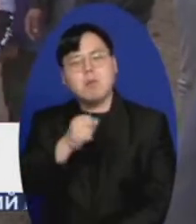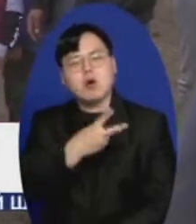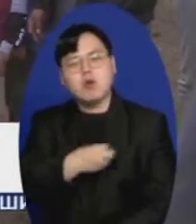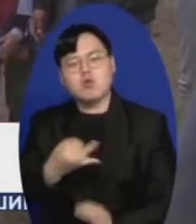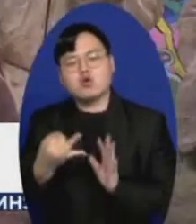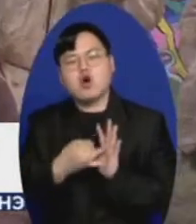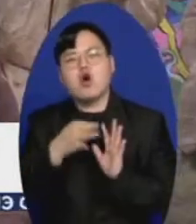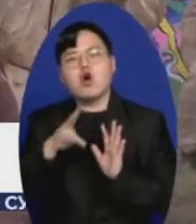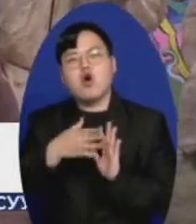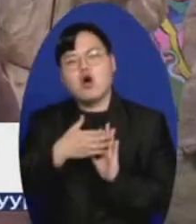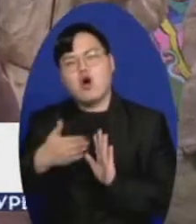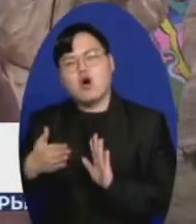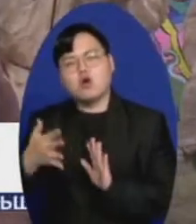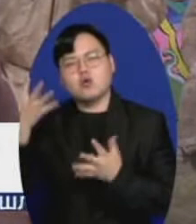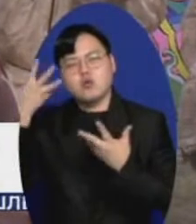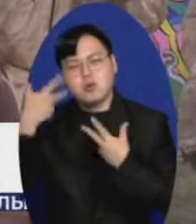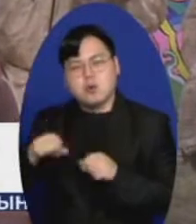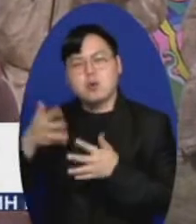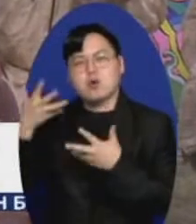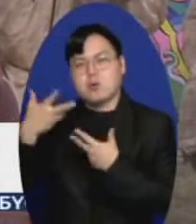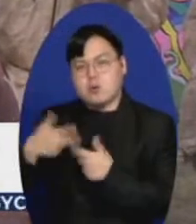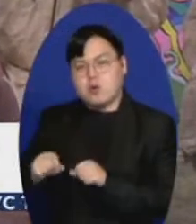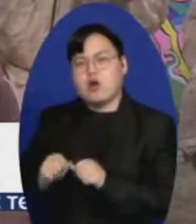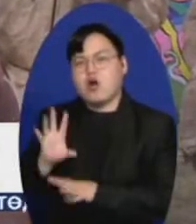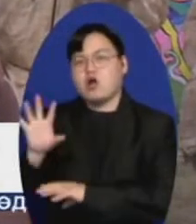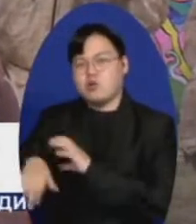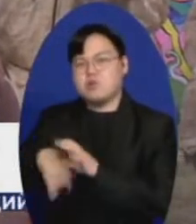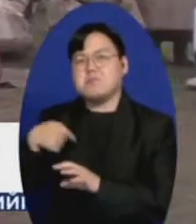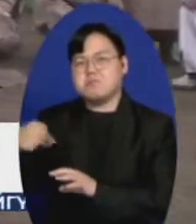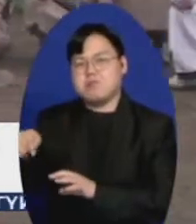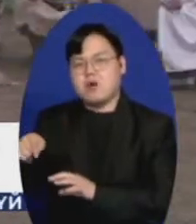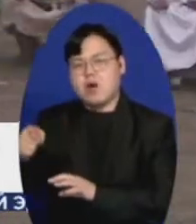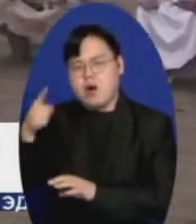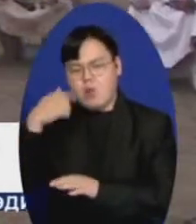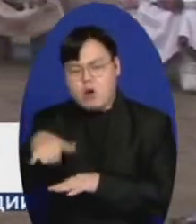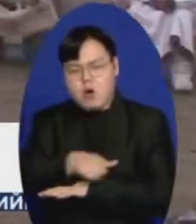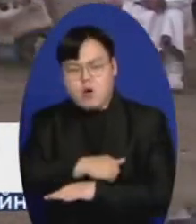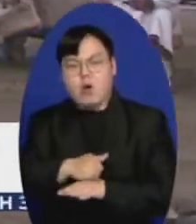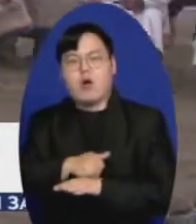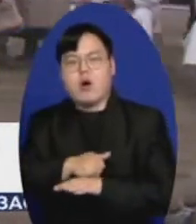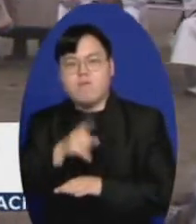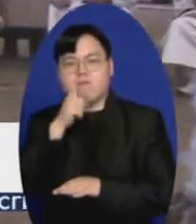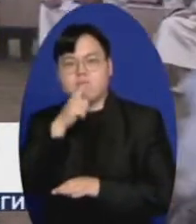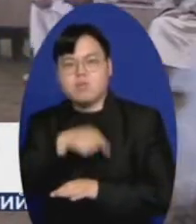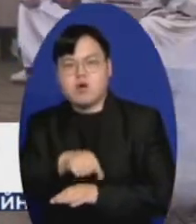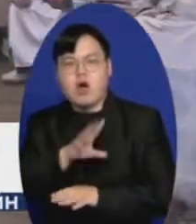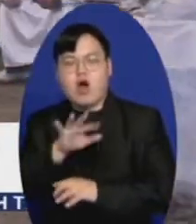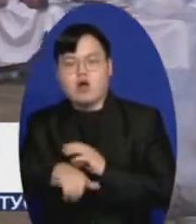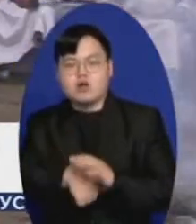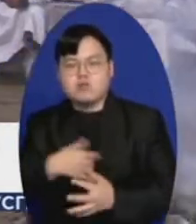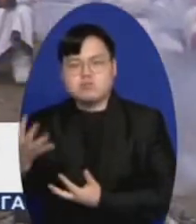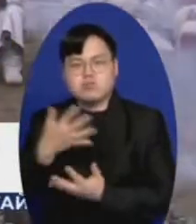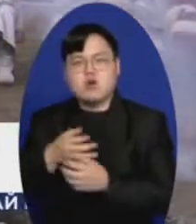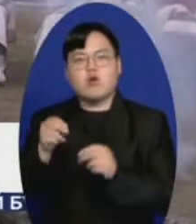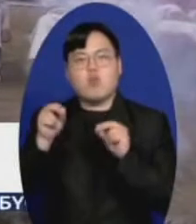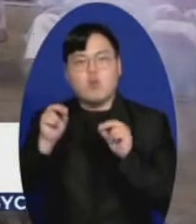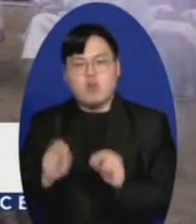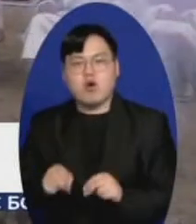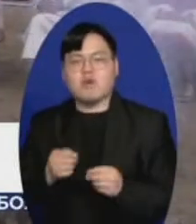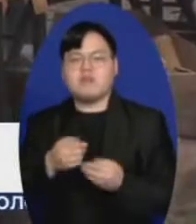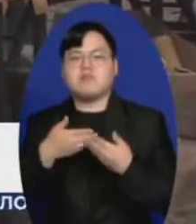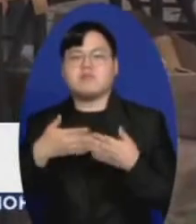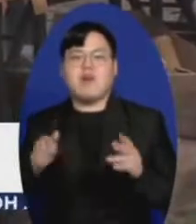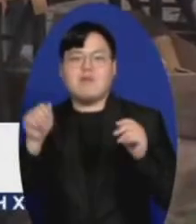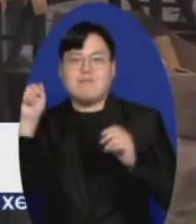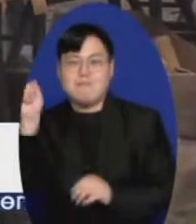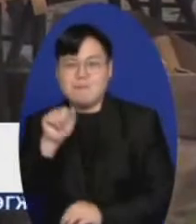зохион байгуулагдаж олон улс орныг хамарч байгаа бол Монгол улс цар хүрээг нь өргөтгөн олон улсын фестивал хэлбэрт оруулжээ.